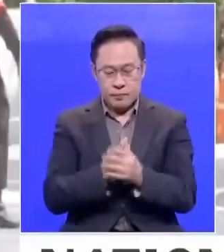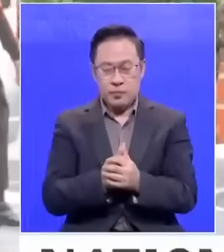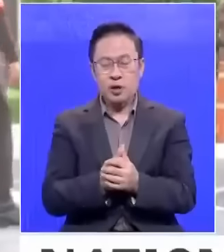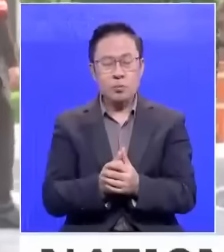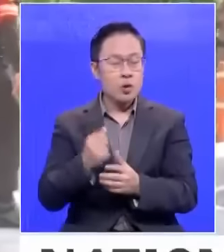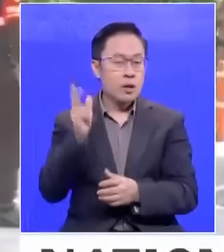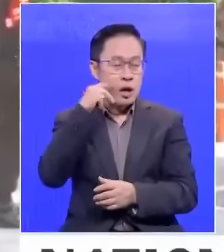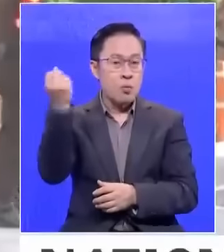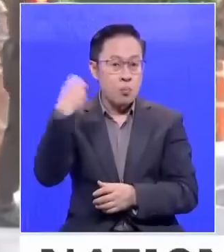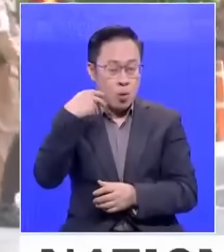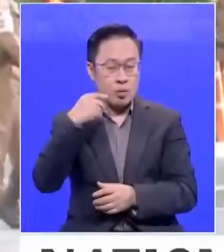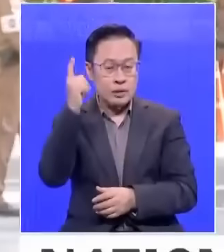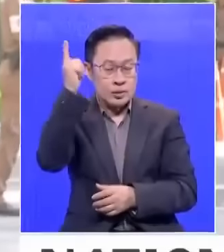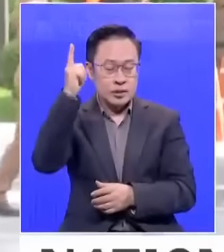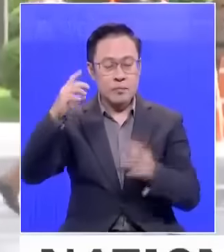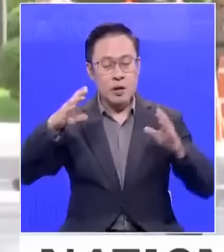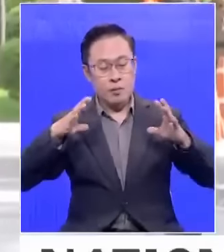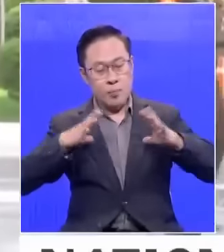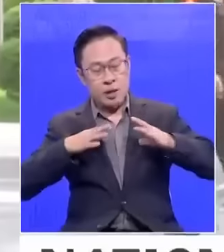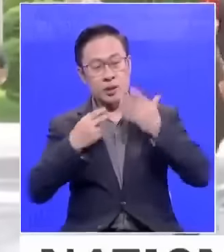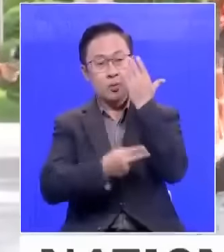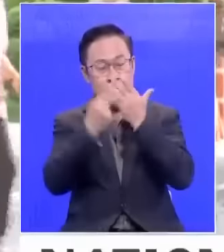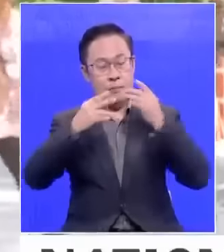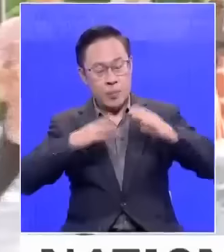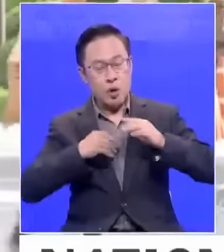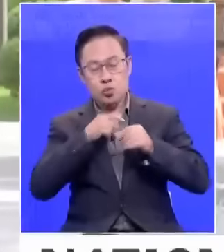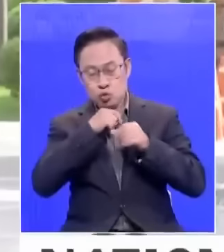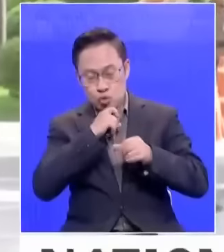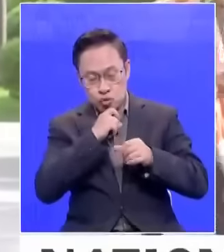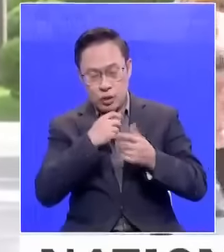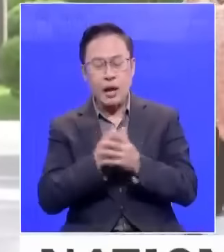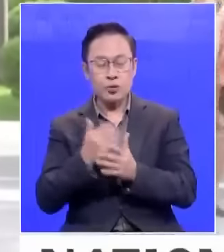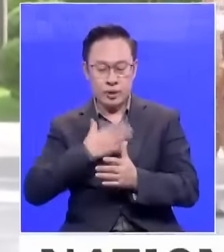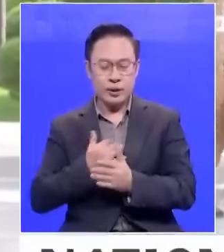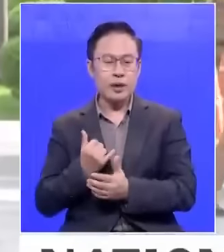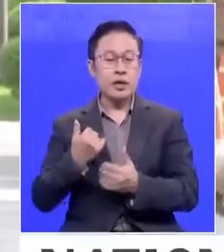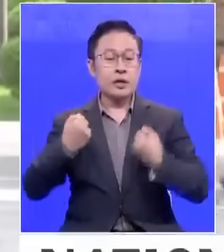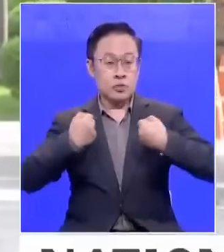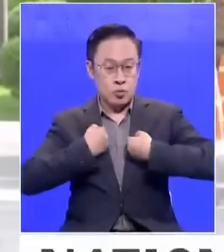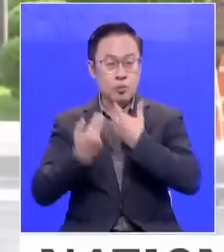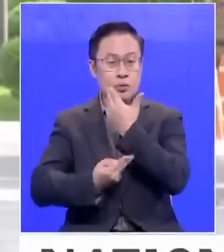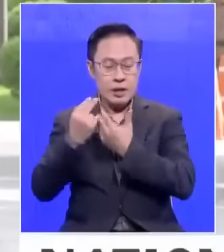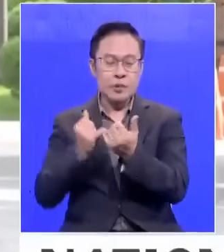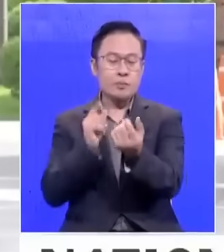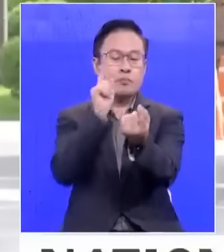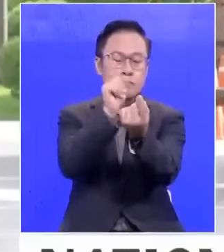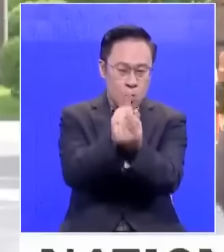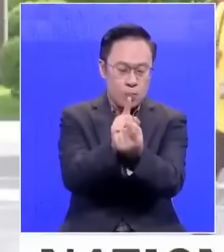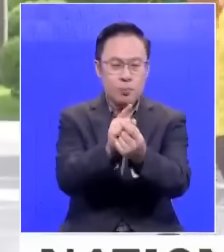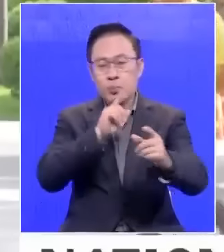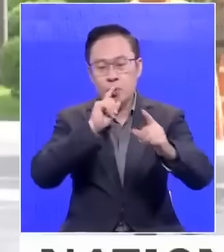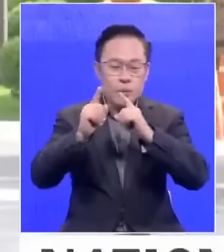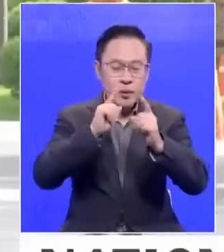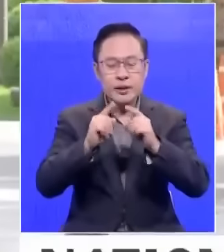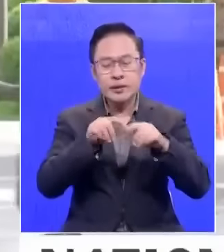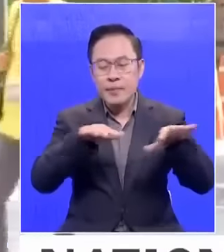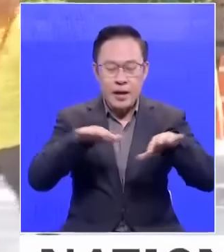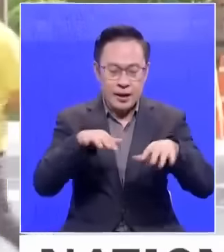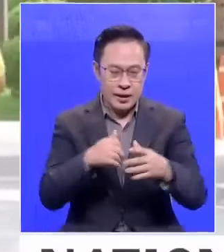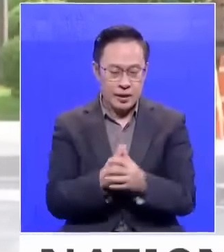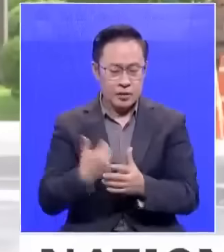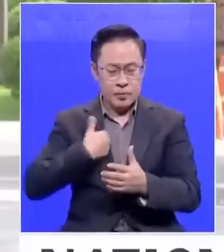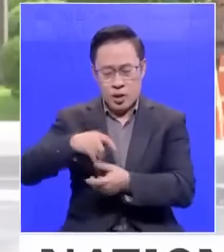าผู้หลักผู้ใหญ่มาพักเนี่ยเขาไม่อยากจะคุยเรื่องหนักๆส่วนในการไปตีกอล์ฟแล้วมีคุณสารัตน์รัตนาวดีมาด้วยอันนี้คุณอนุทินอธิบ